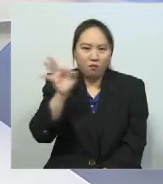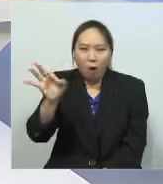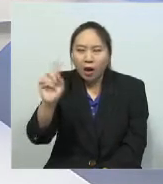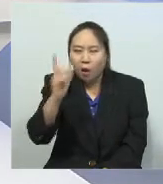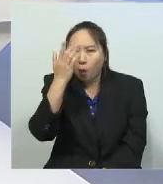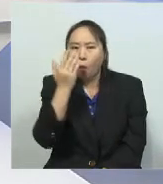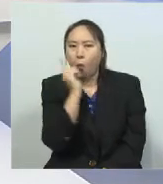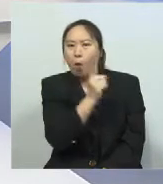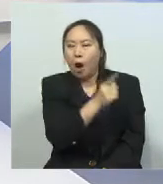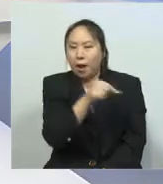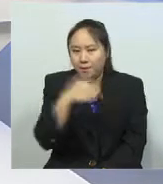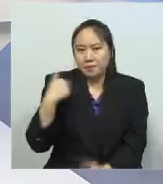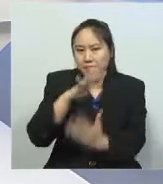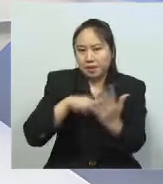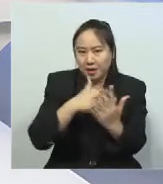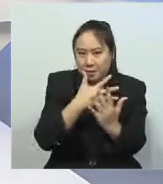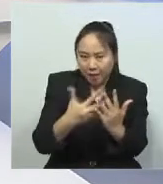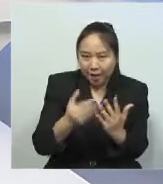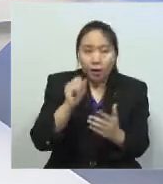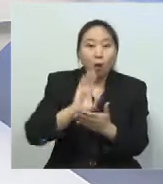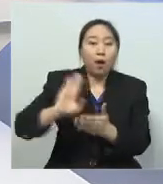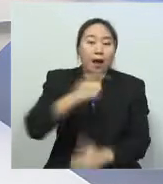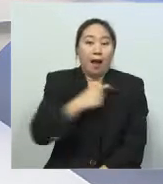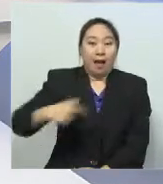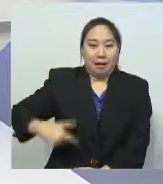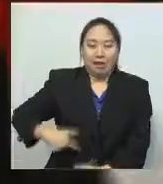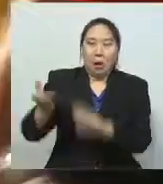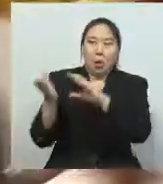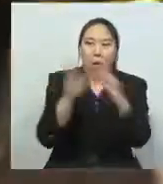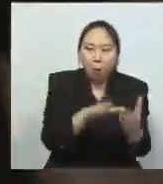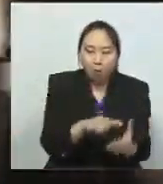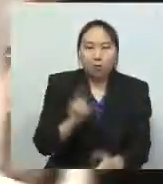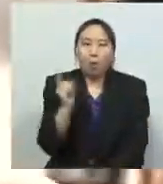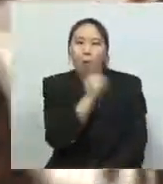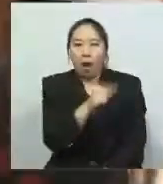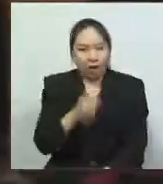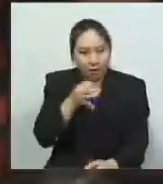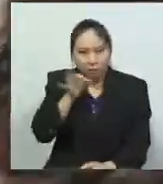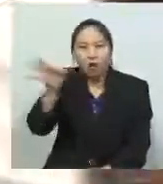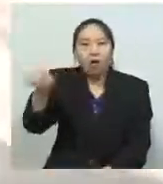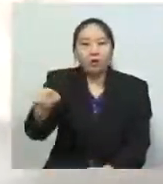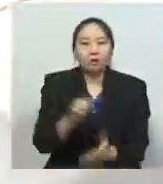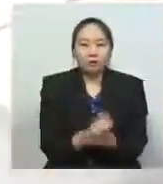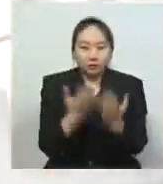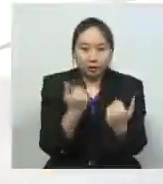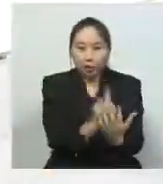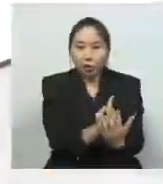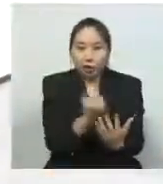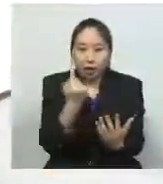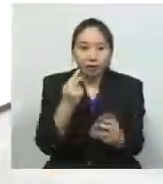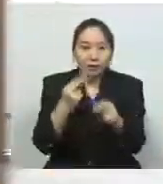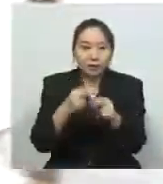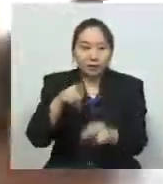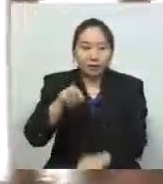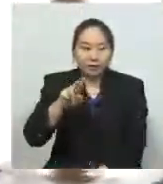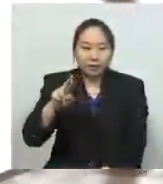การโฆษณาหลังจากกล่าวหามีนโยบายล้มล้างสถาบันค่ะโดยตัวแทนพรรคที่เดินทางไปวันนี้นะคะก็คือนางสาวพันนิ